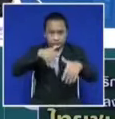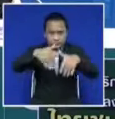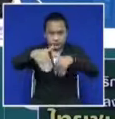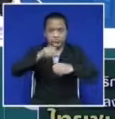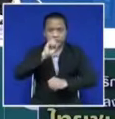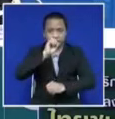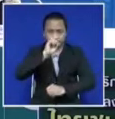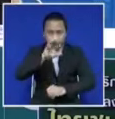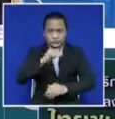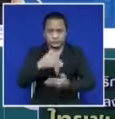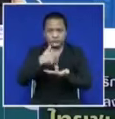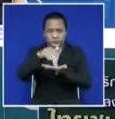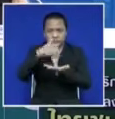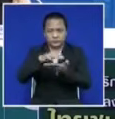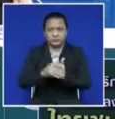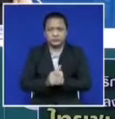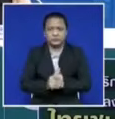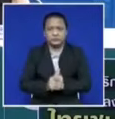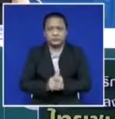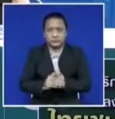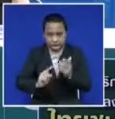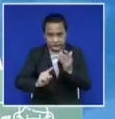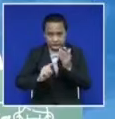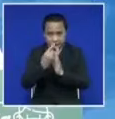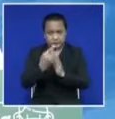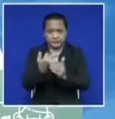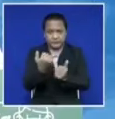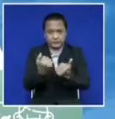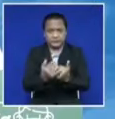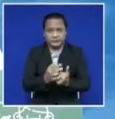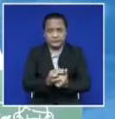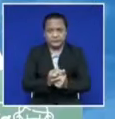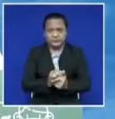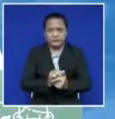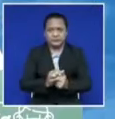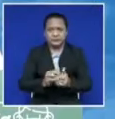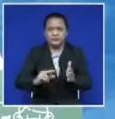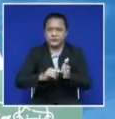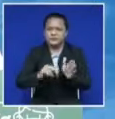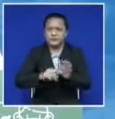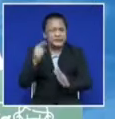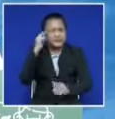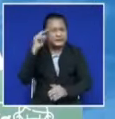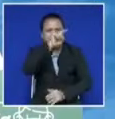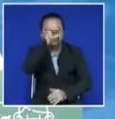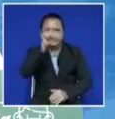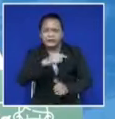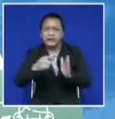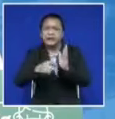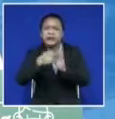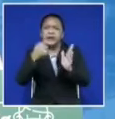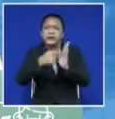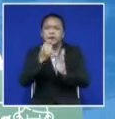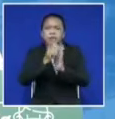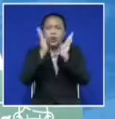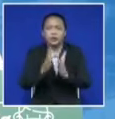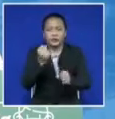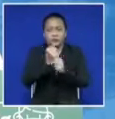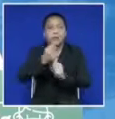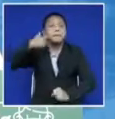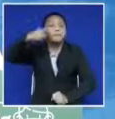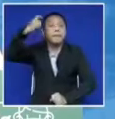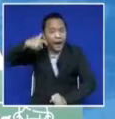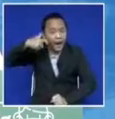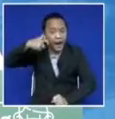ครับว่าต้นเชื้อคือคราวนี้นะเราโดยหลักสันนิษฐานกันว่าคงเป็นสาเหตุมาจากแรงงานพม่านะ